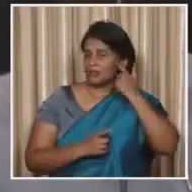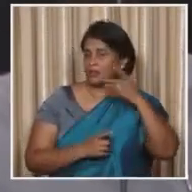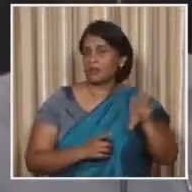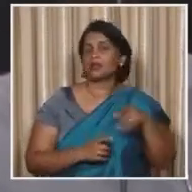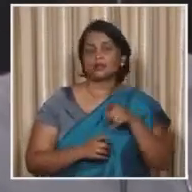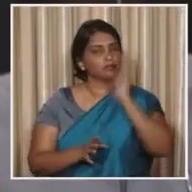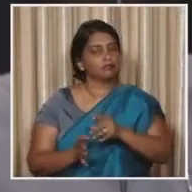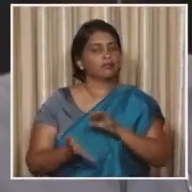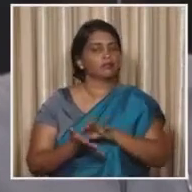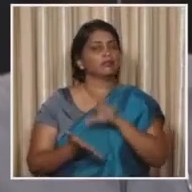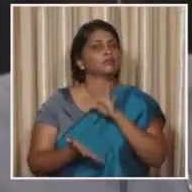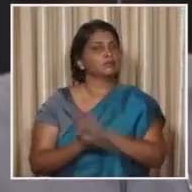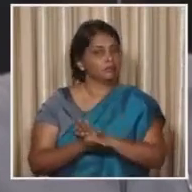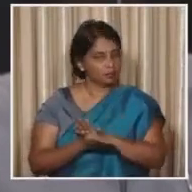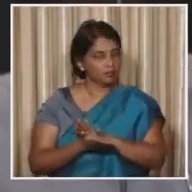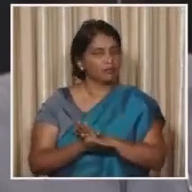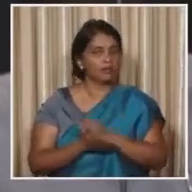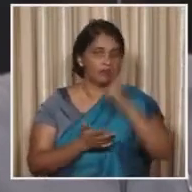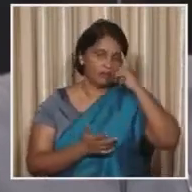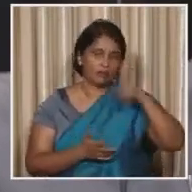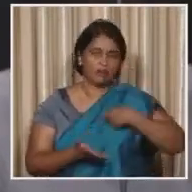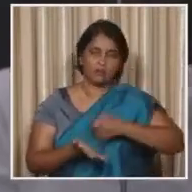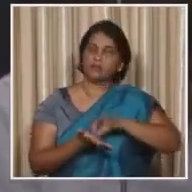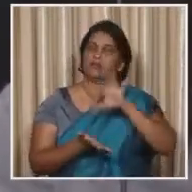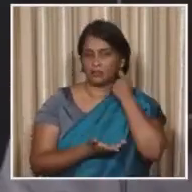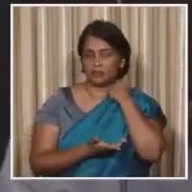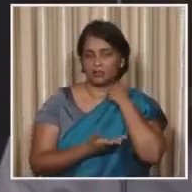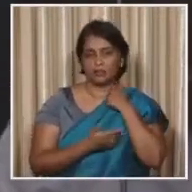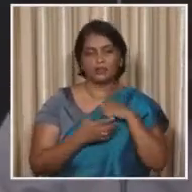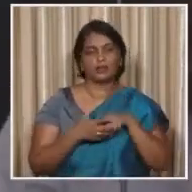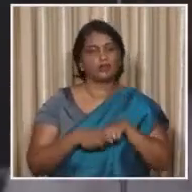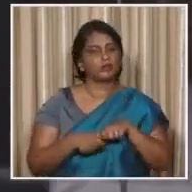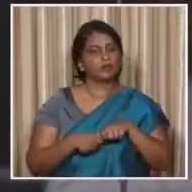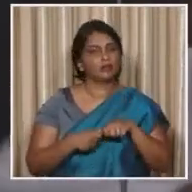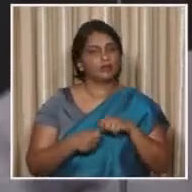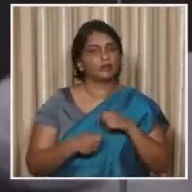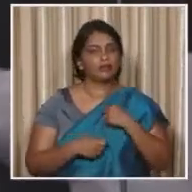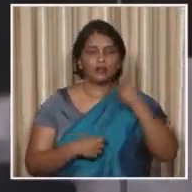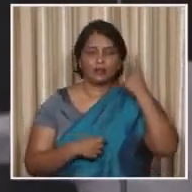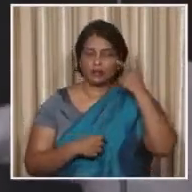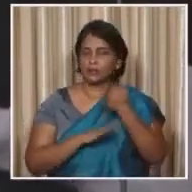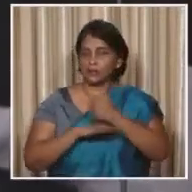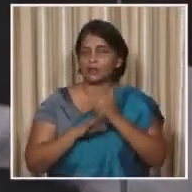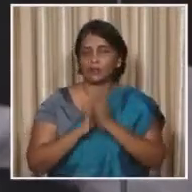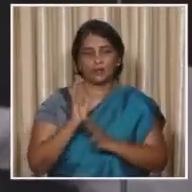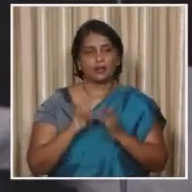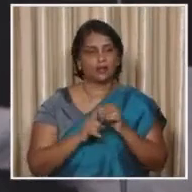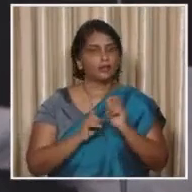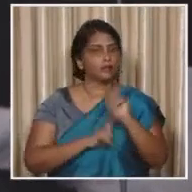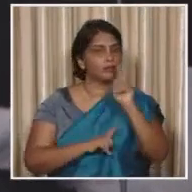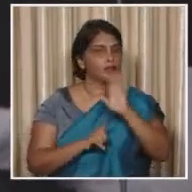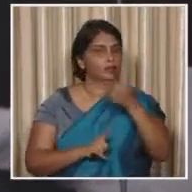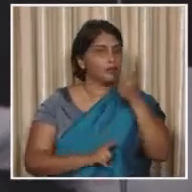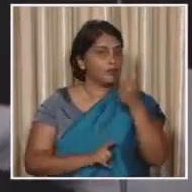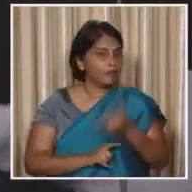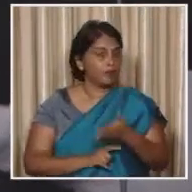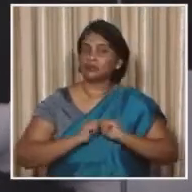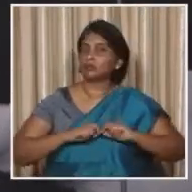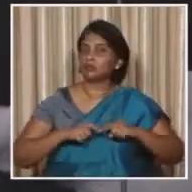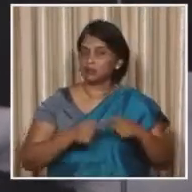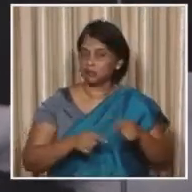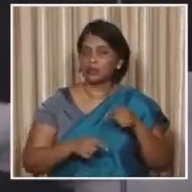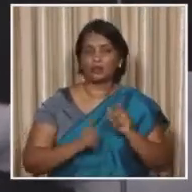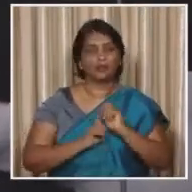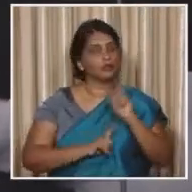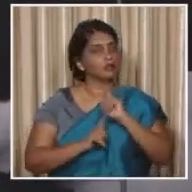නෑසූකන්ව ඒ පනත අභිමත පරිදි සම්මත කරගත් පනතක් බවට පත් කරගත්තා. අපි හිතනවා ගරු මුලාසන ආරූඪ මන්ත්‍රීතුමනි මේ සභාවේ වැදගත්කම මේ සභාවේ පැවැත්ම